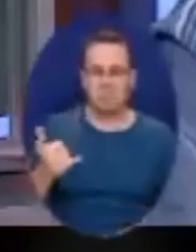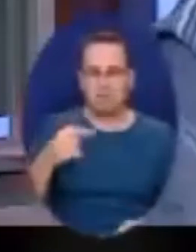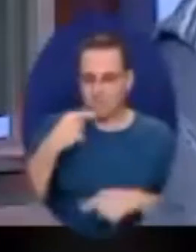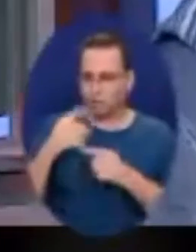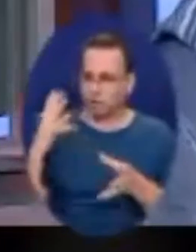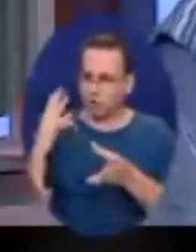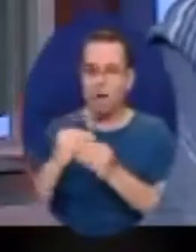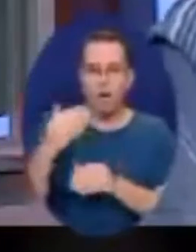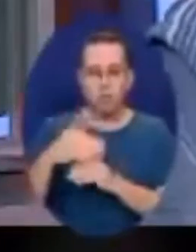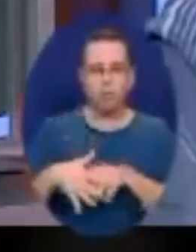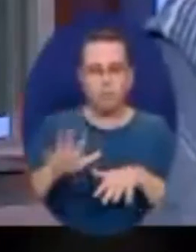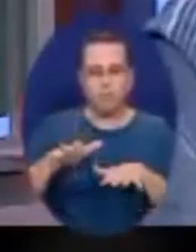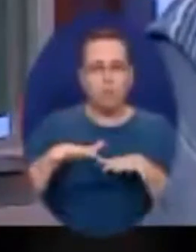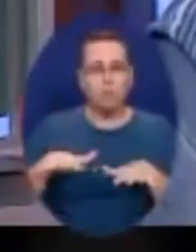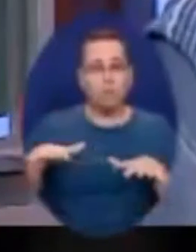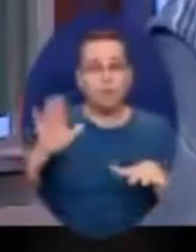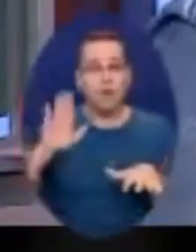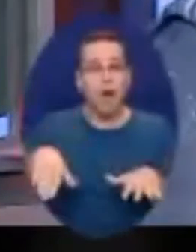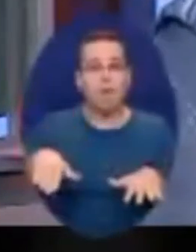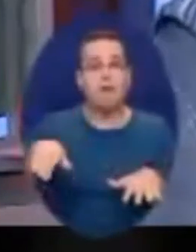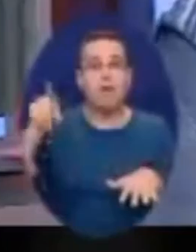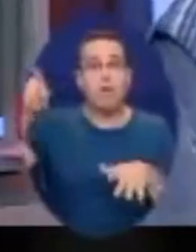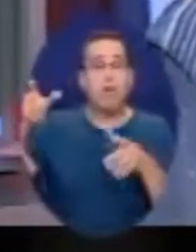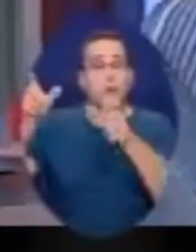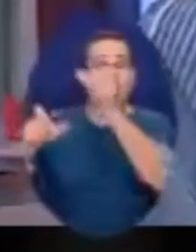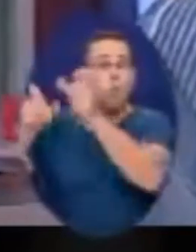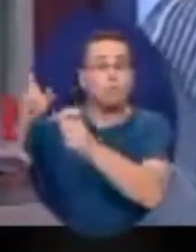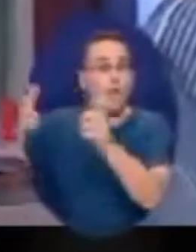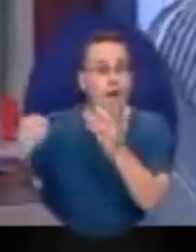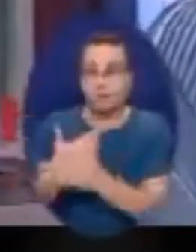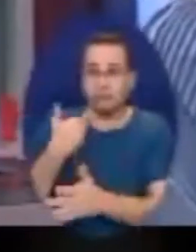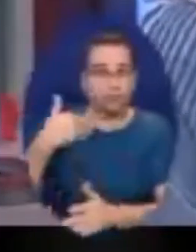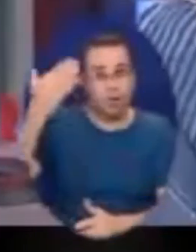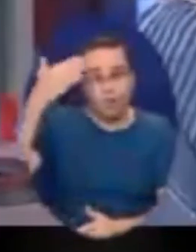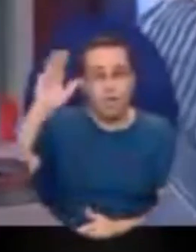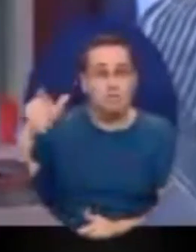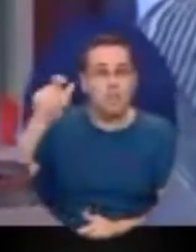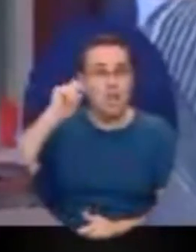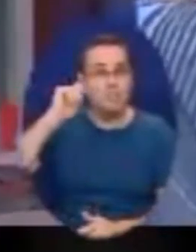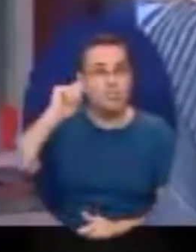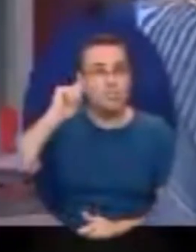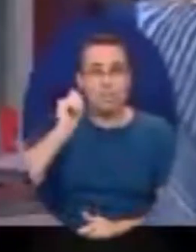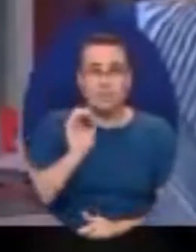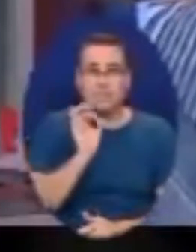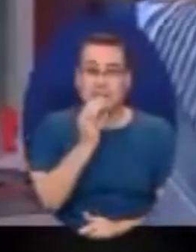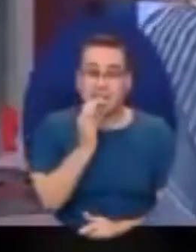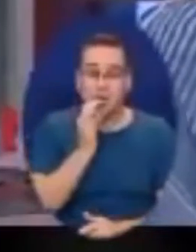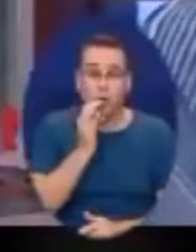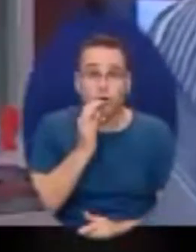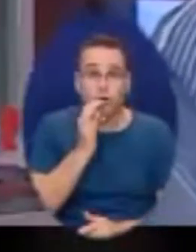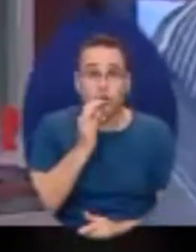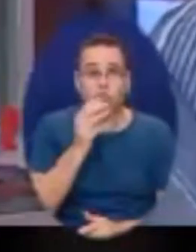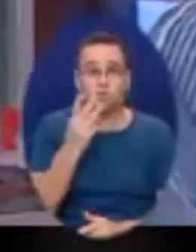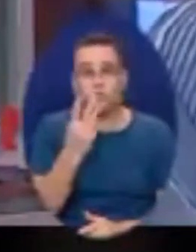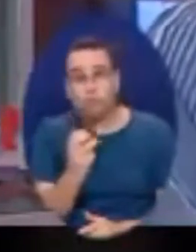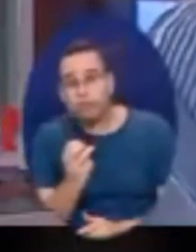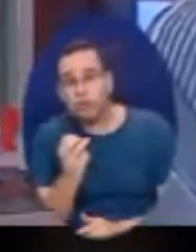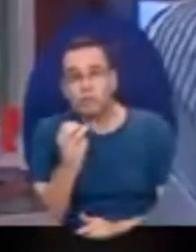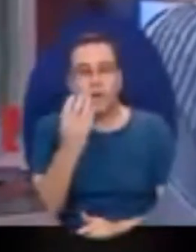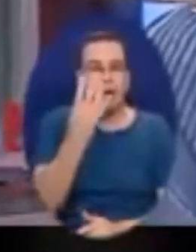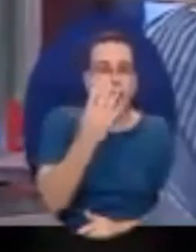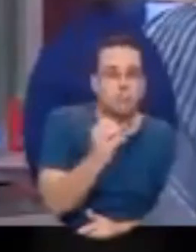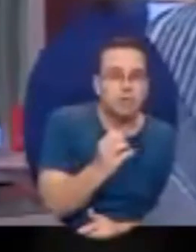בשנים האחרונות לאוכלוסייה חדשה, שאני לא הכרתי אותה לפני זה, נשים צעירות יחסית,